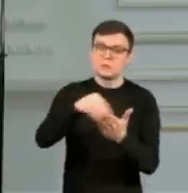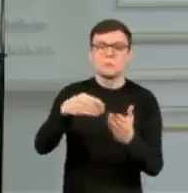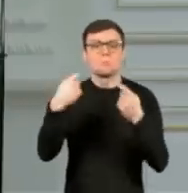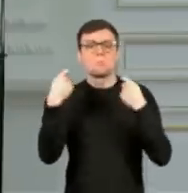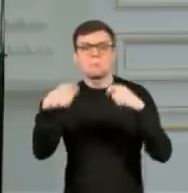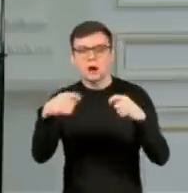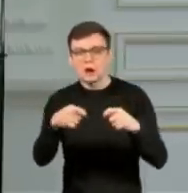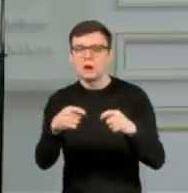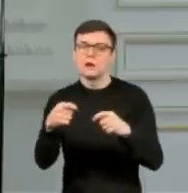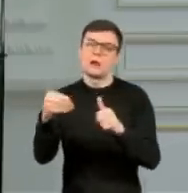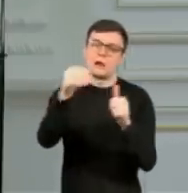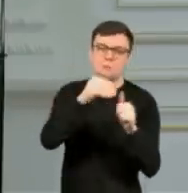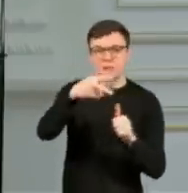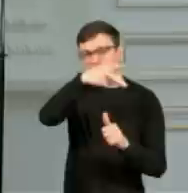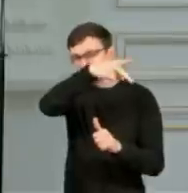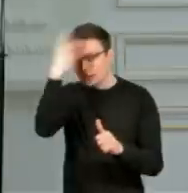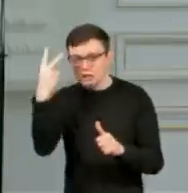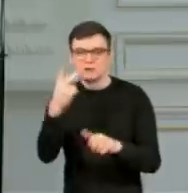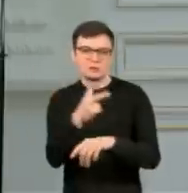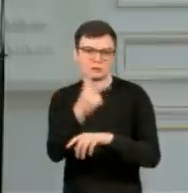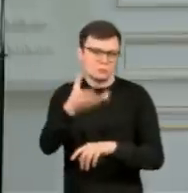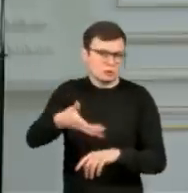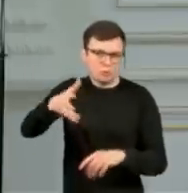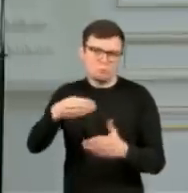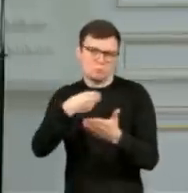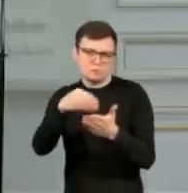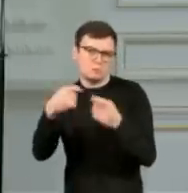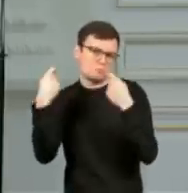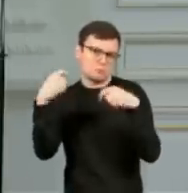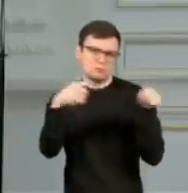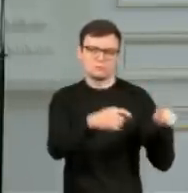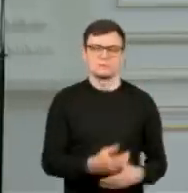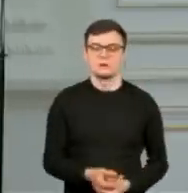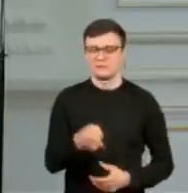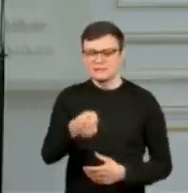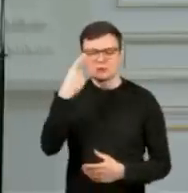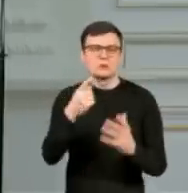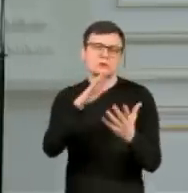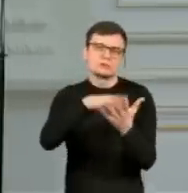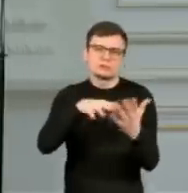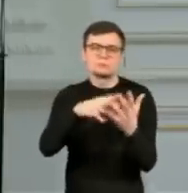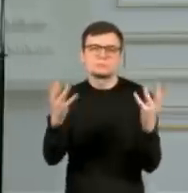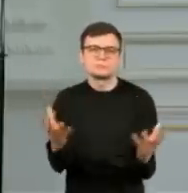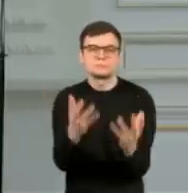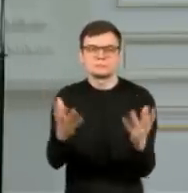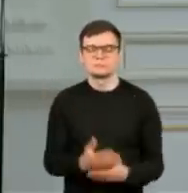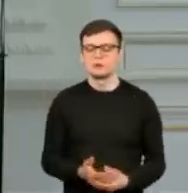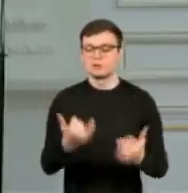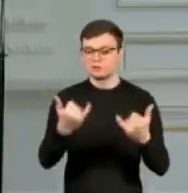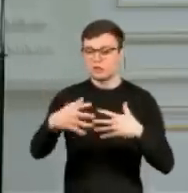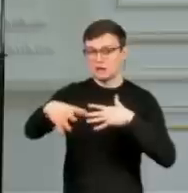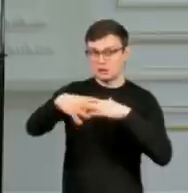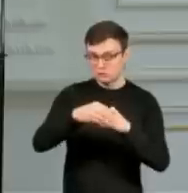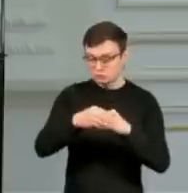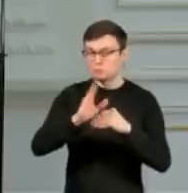net 300%. Šią tendenciją norime toliau skatinti. Šiandien drauge atidarysime